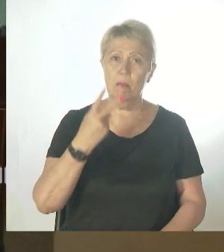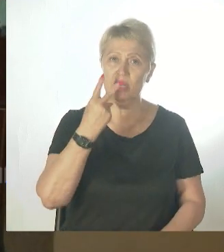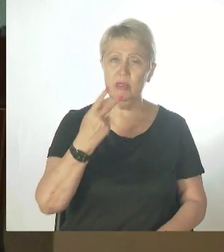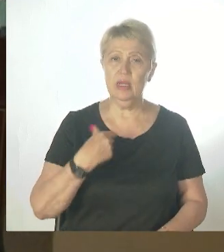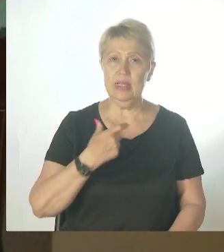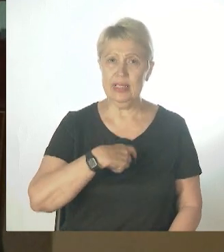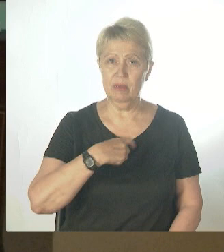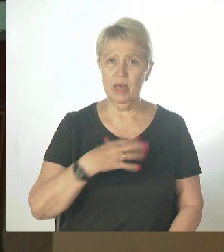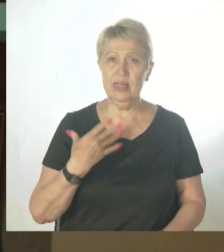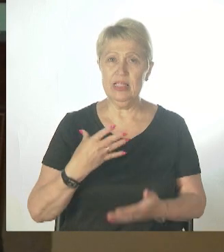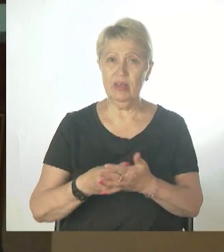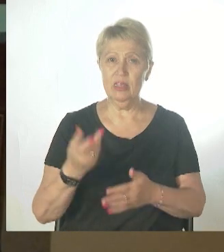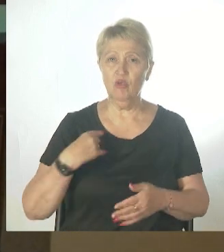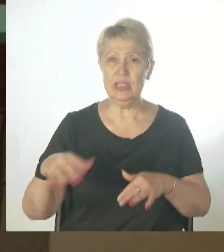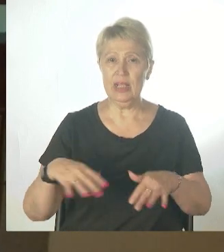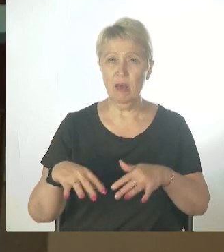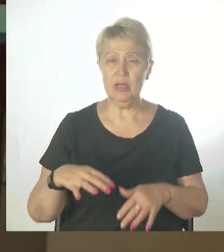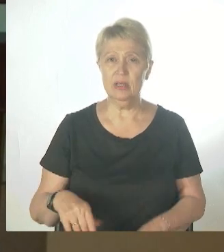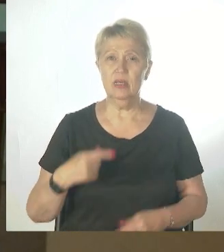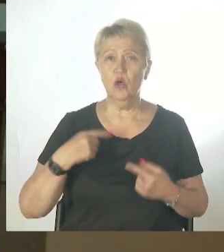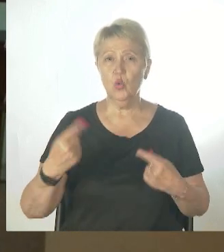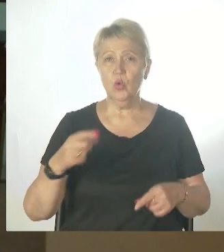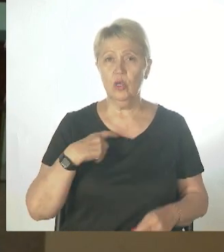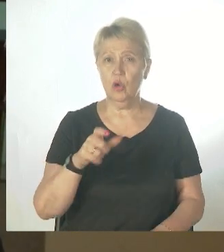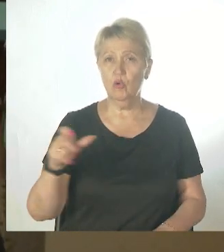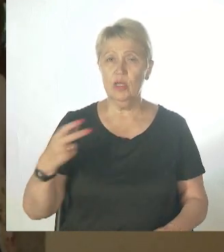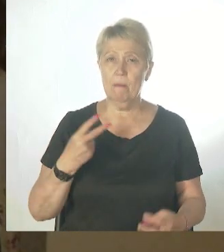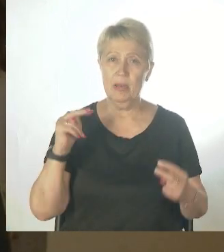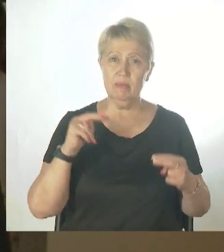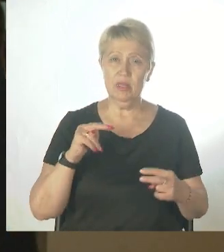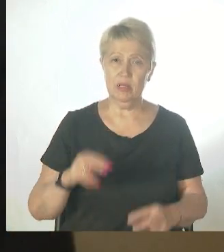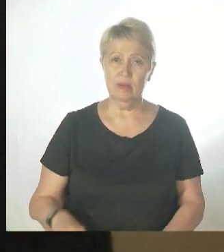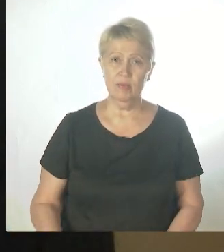какие-то слабости, вот, на других людей посмотреть, ну, то есть